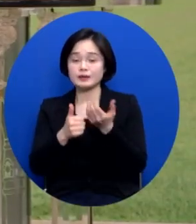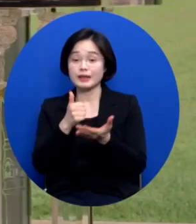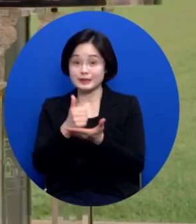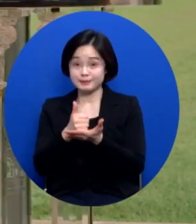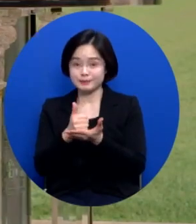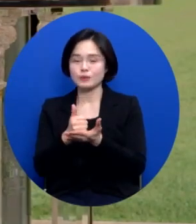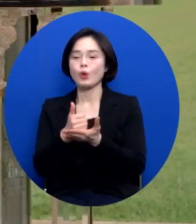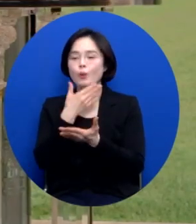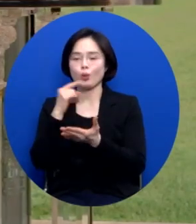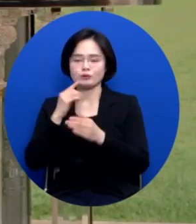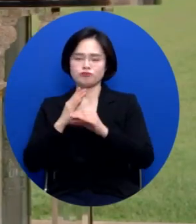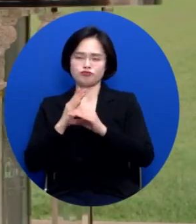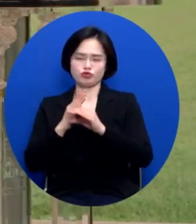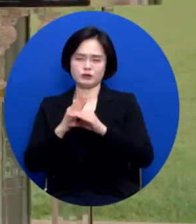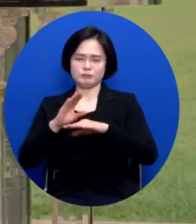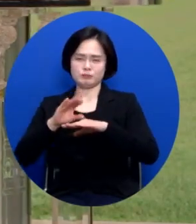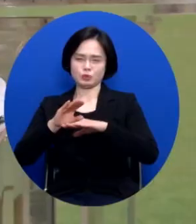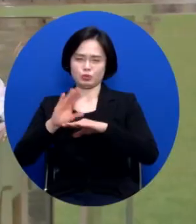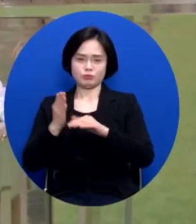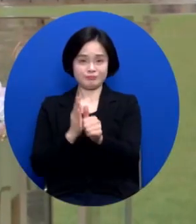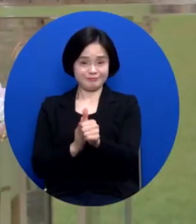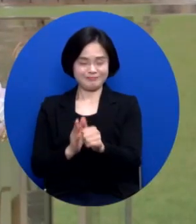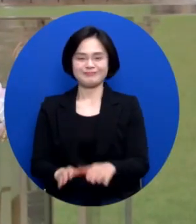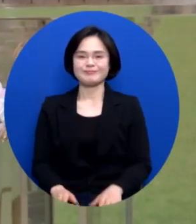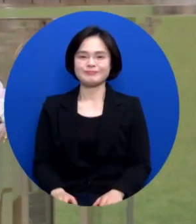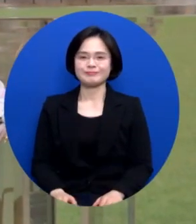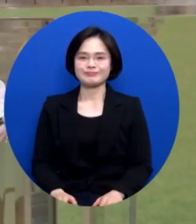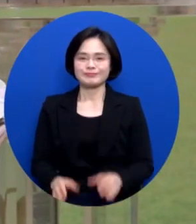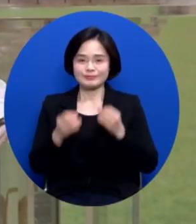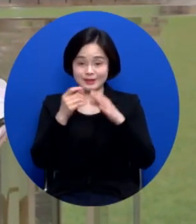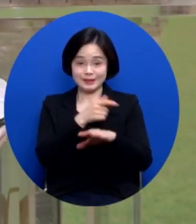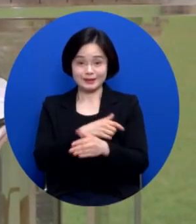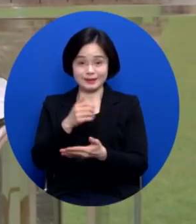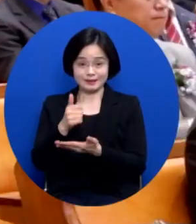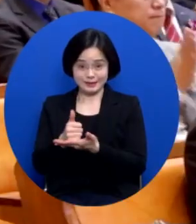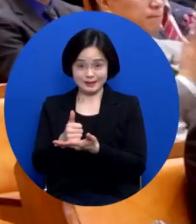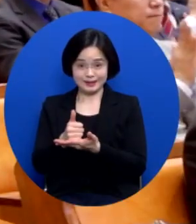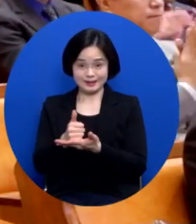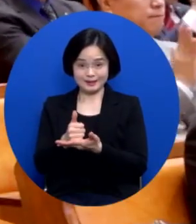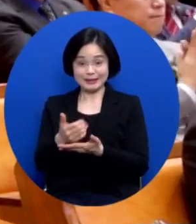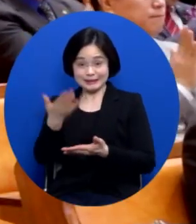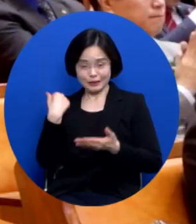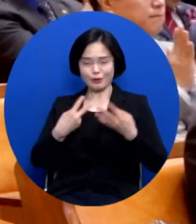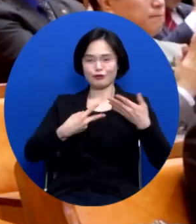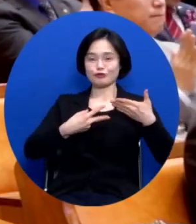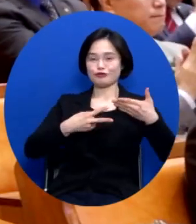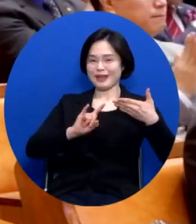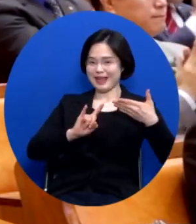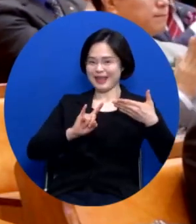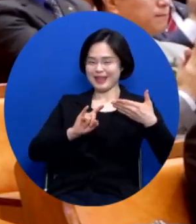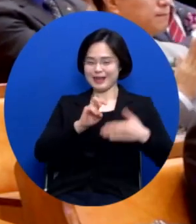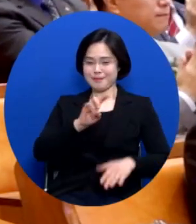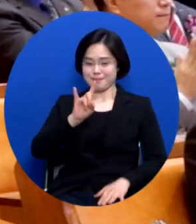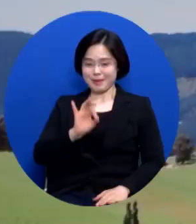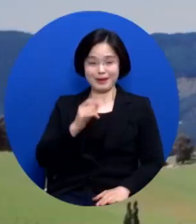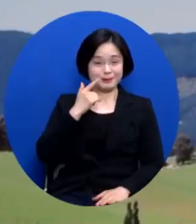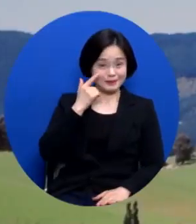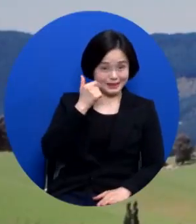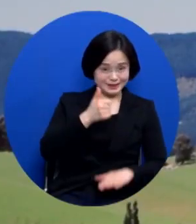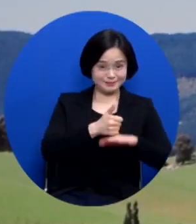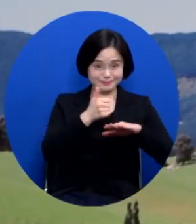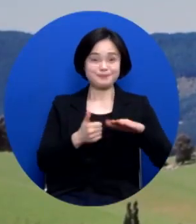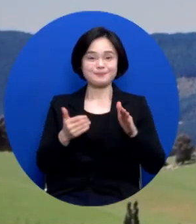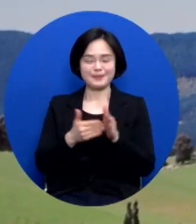바란다고 말씀을 전했습니다. 이사장 유치임식에서는 제9대 이사장 문흥제일교회 맹연환 목사와